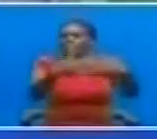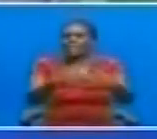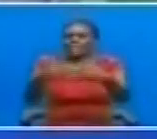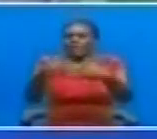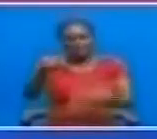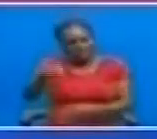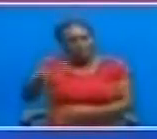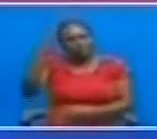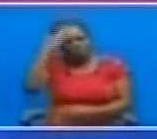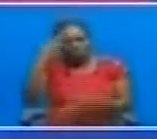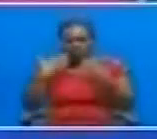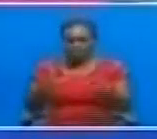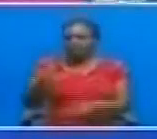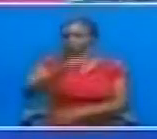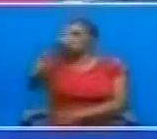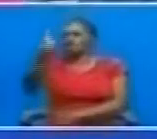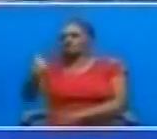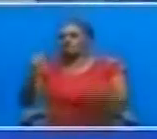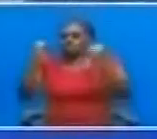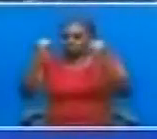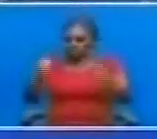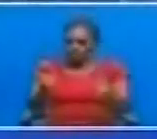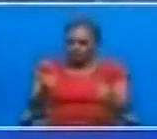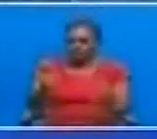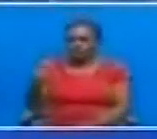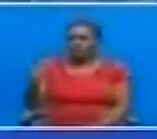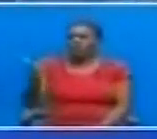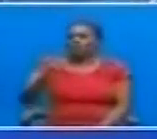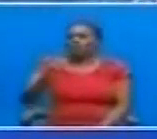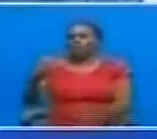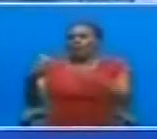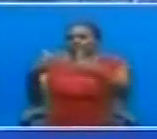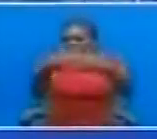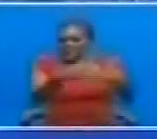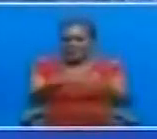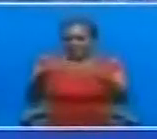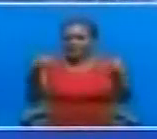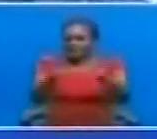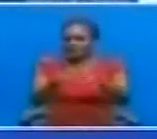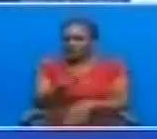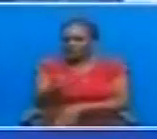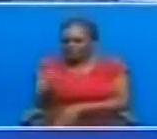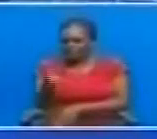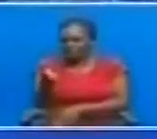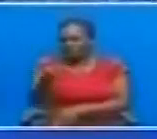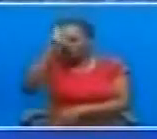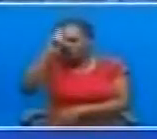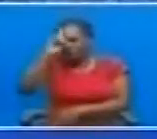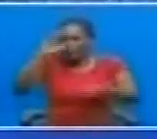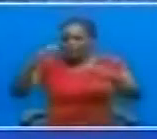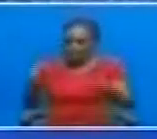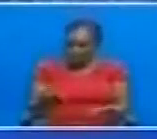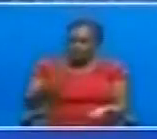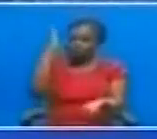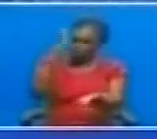yote yalichangia. Na je, ukakamavu walionao marais wa Marekani sawia na Obama ni wadomokaya tu ama kunalo